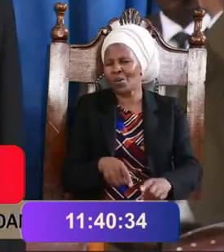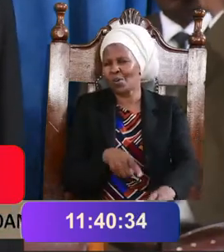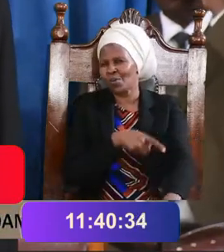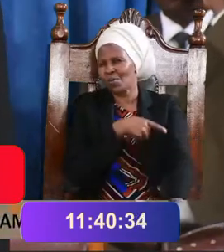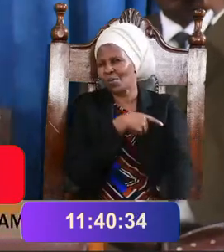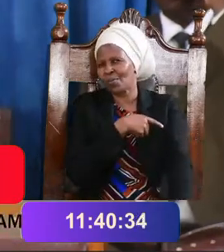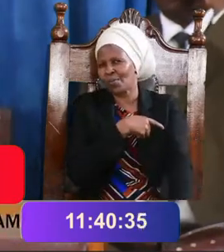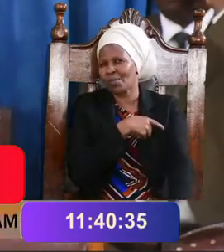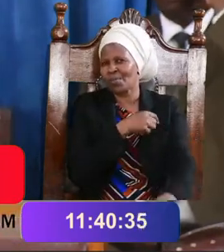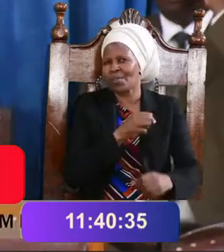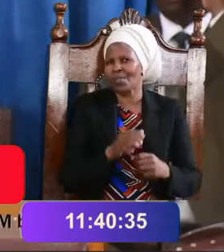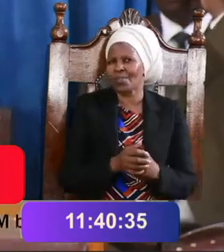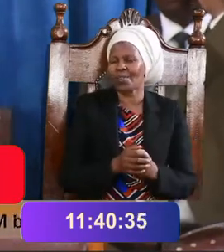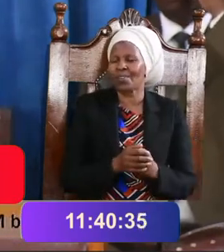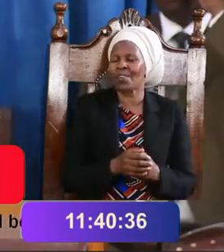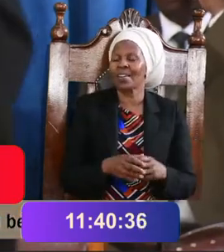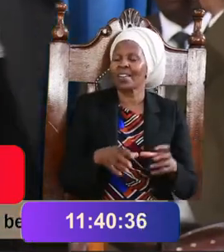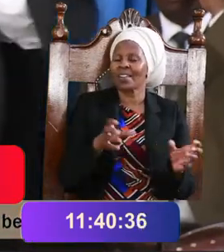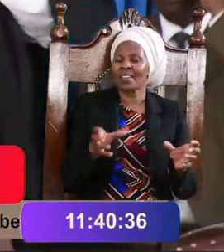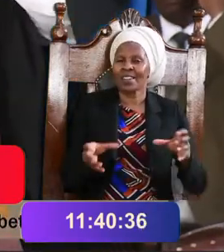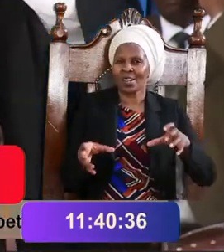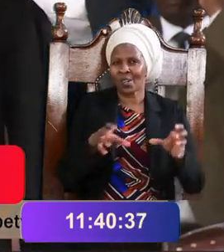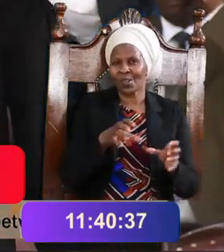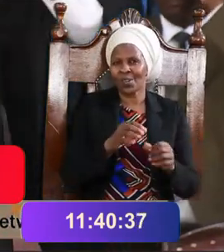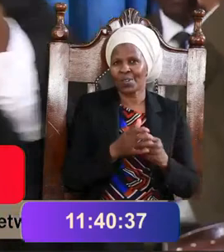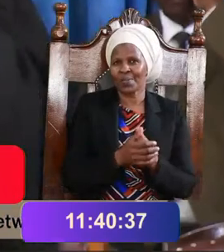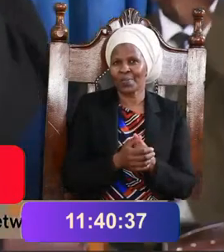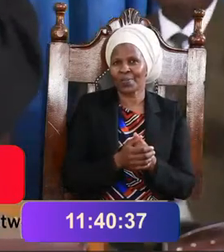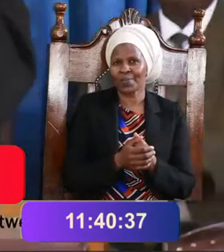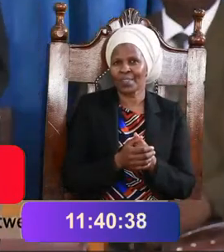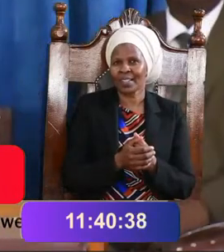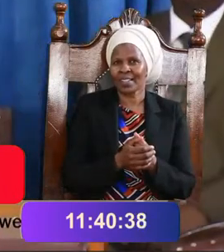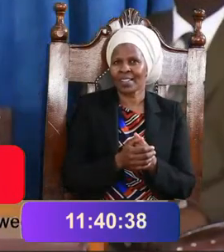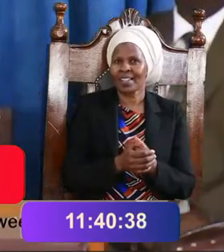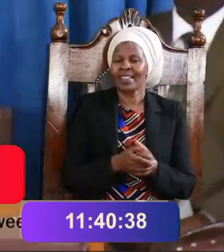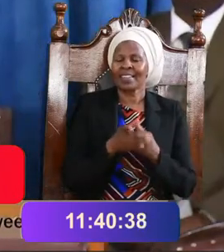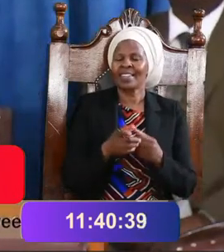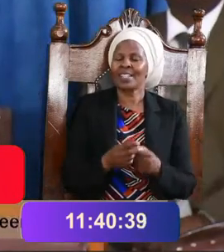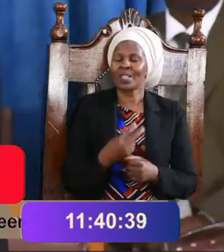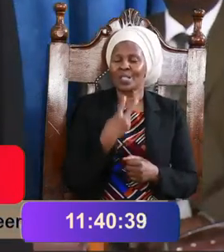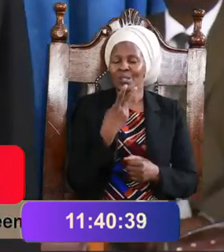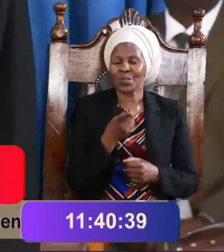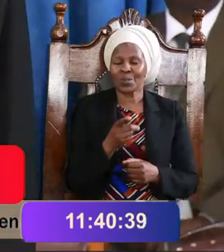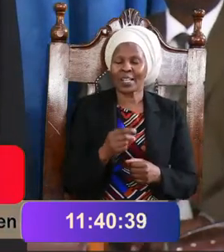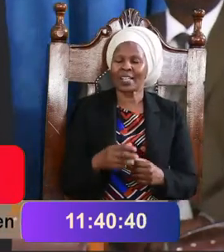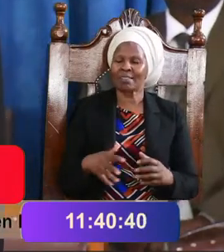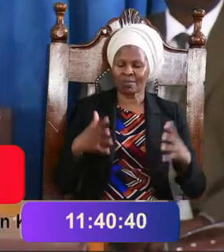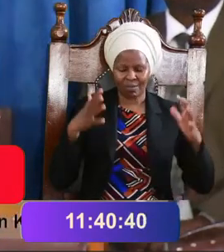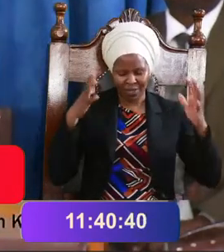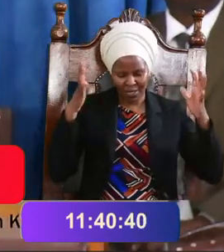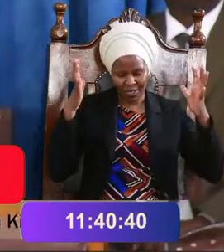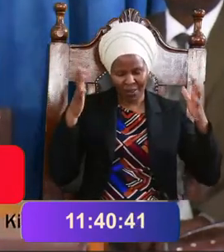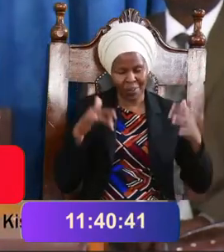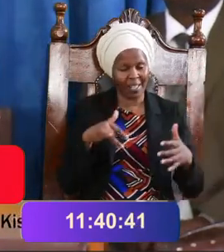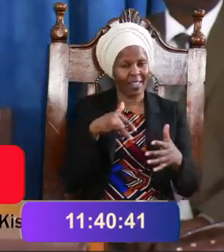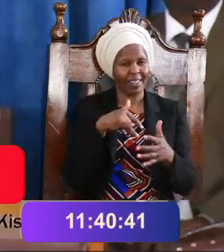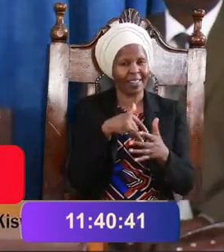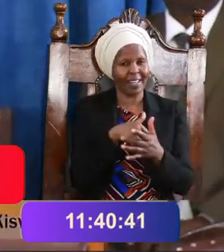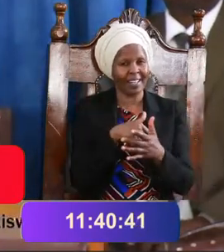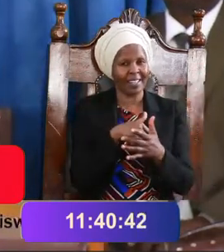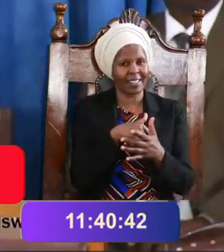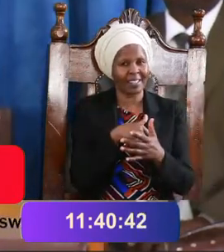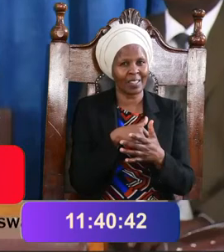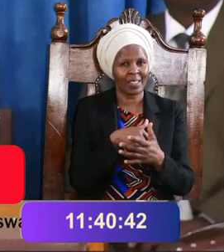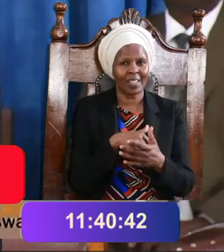Alafu wale attendants wanamkia ile tanka, wakiimba nyimbo za sifa wakisema